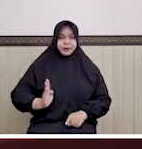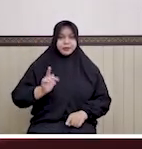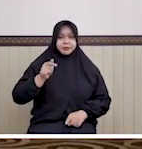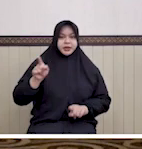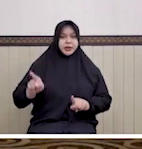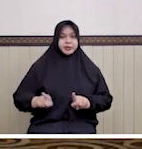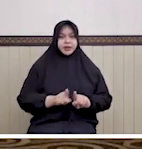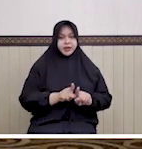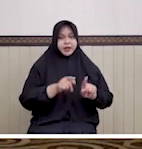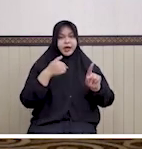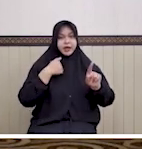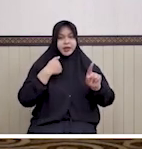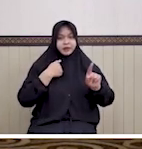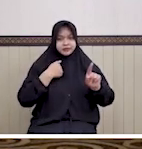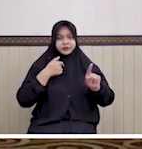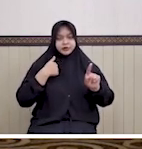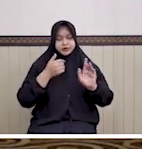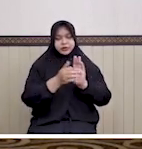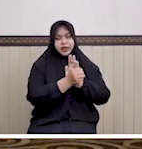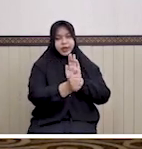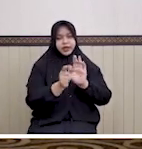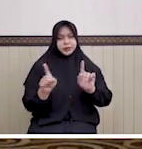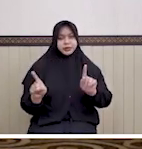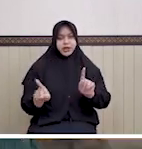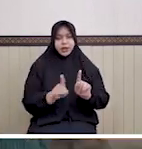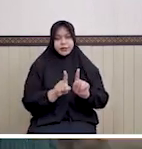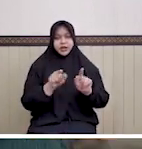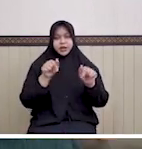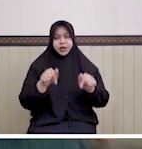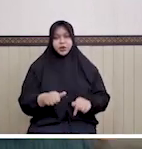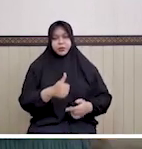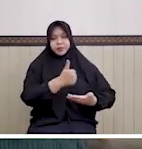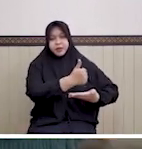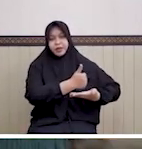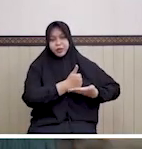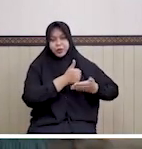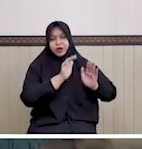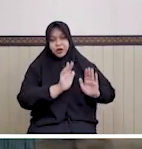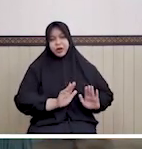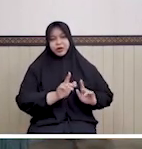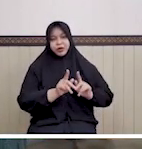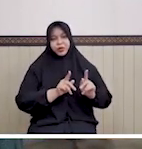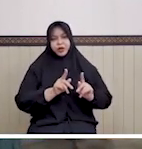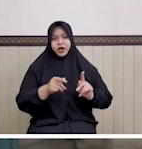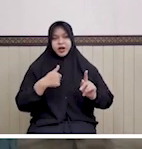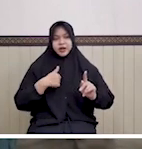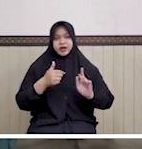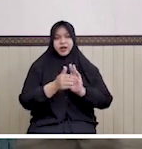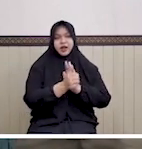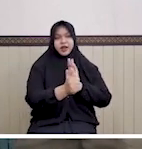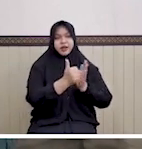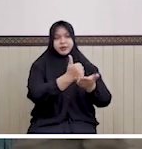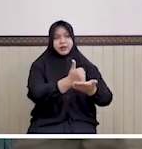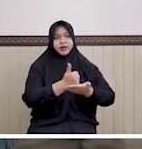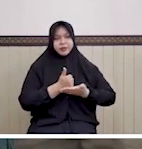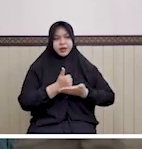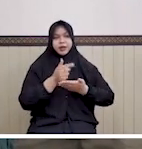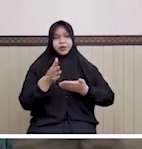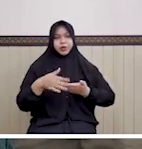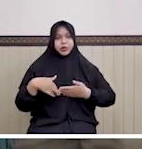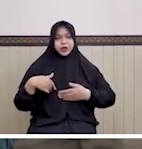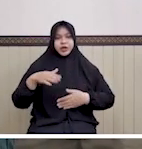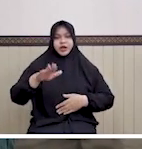mendampingi ada-ada ahli yang mendampingi seperti itu jadi itu memudahkan ya Bu ya ketika ada ahli yang mendampingi memudahkan